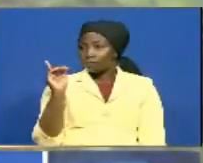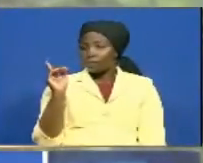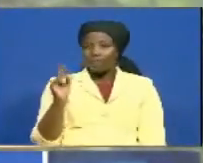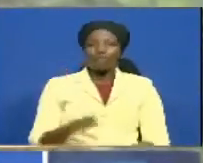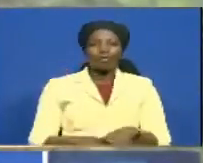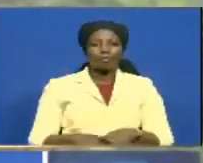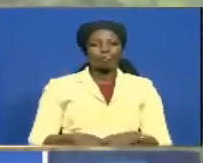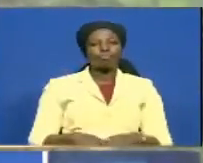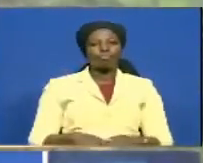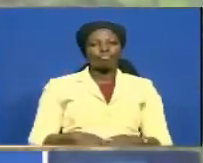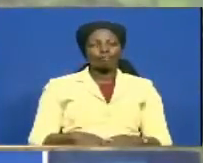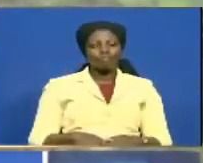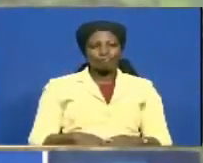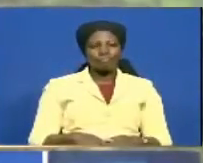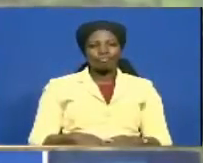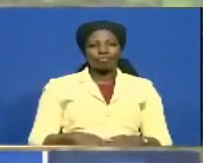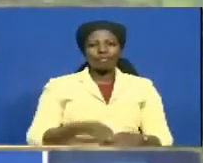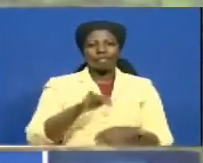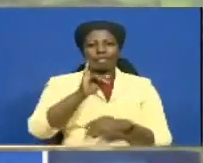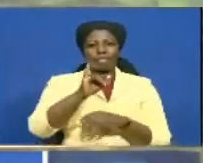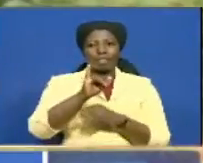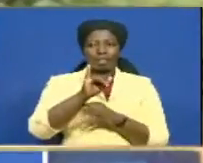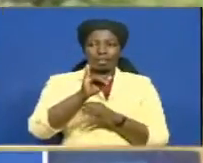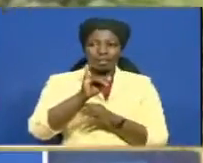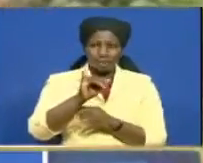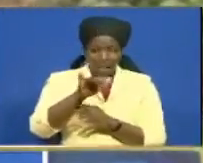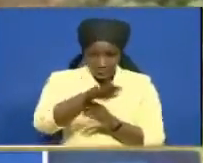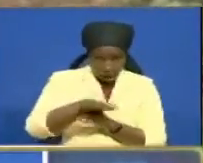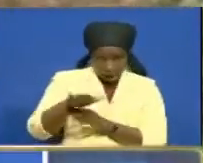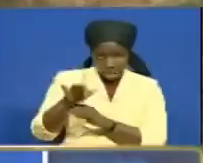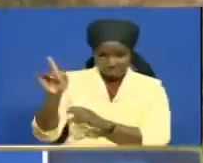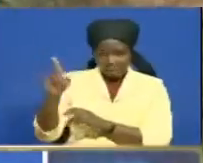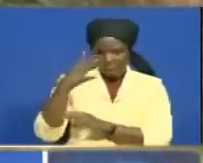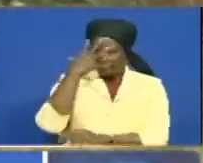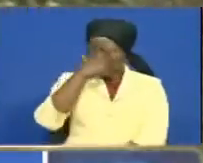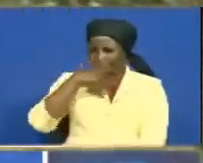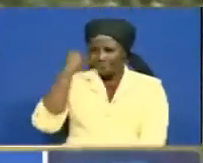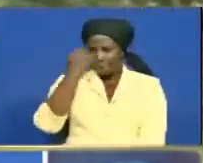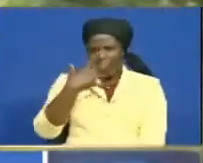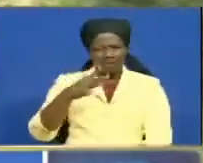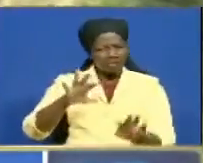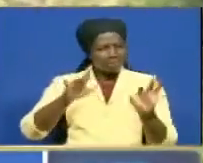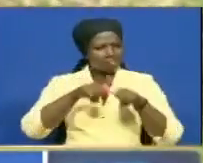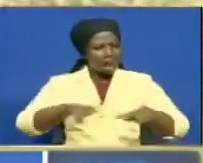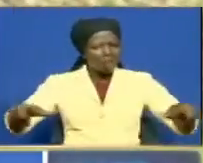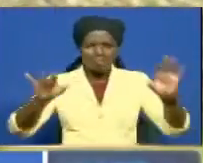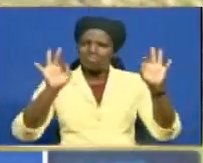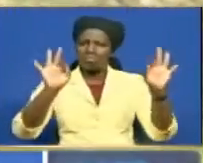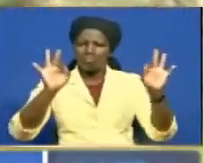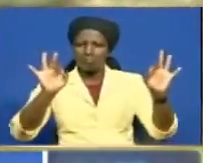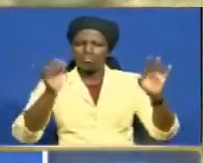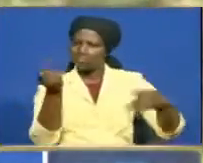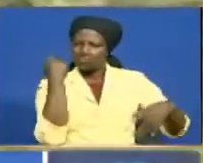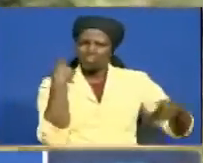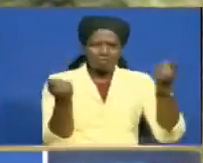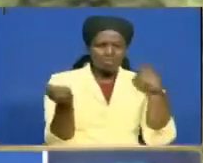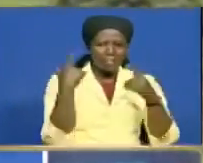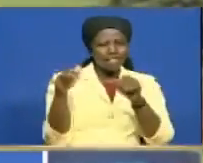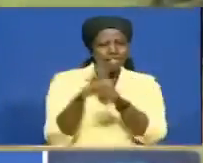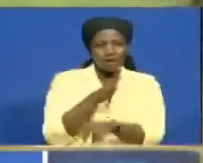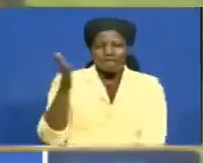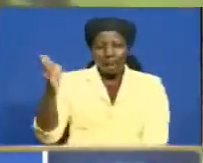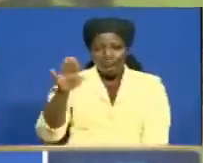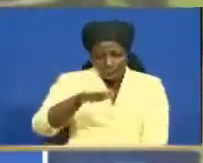Kata ndogo ya Ichichi iliyo kwenye mandhari ya kupendeza ya mashamba ya majani chai katika eneo bunge la